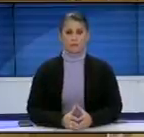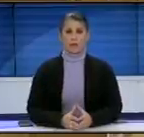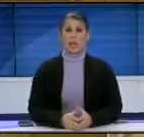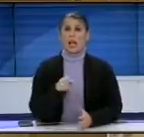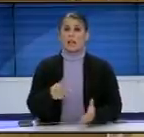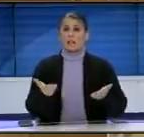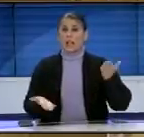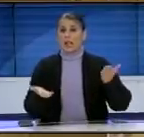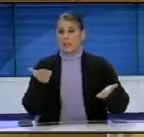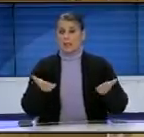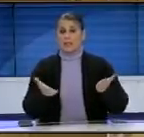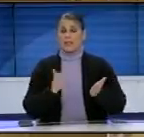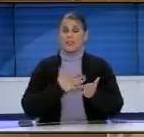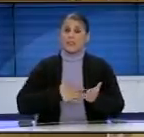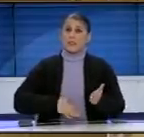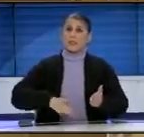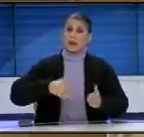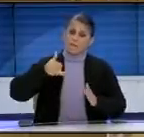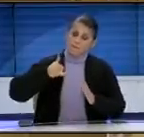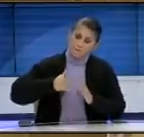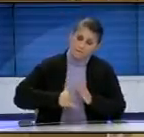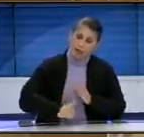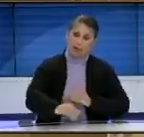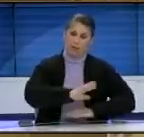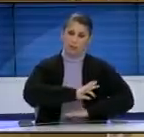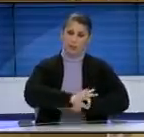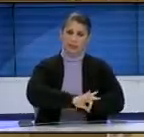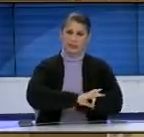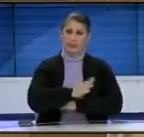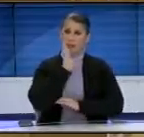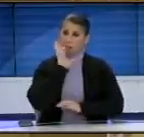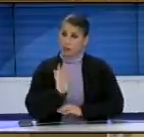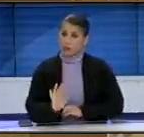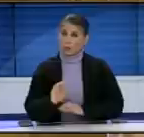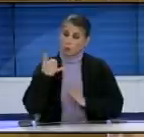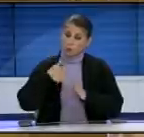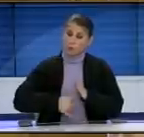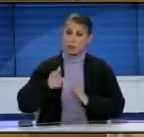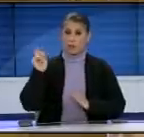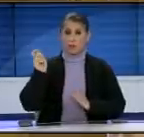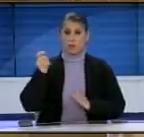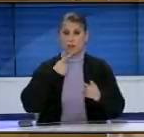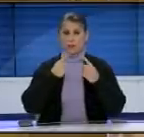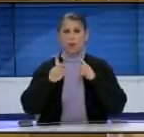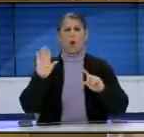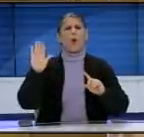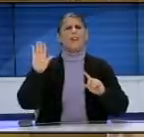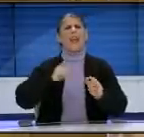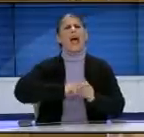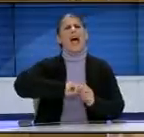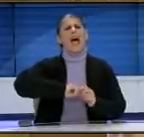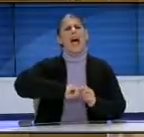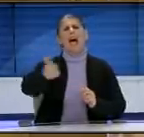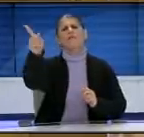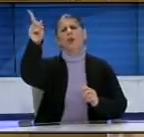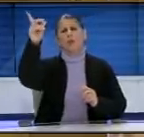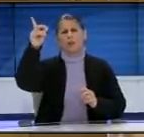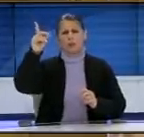τα διλήμματα θέλουν βάθος στρατηγικής, θέλουν ειλικρίνεια, θέλουν ουσιαστικό πολιτικό διάλογο, όχι τσιτάτα